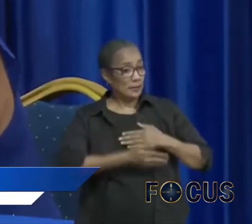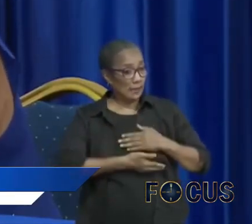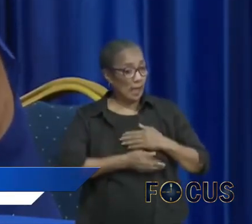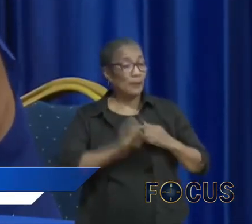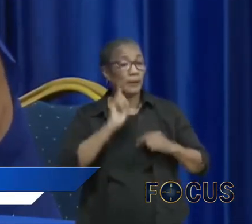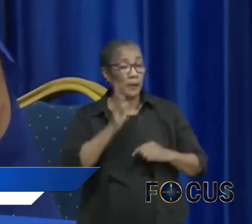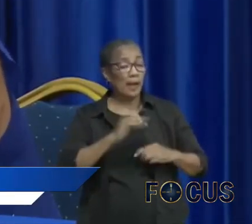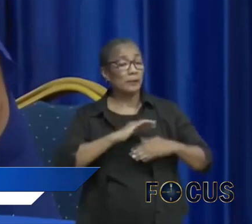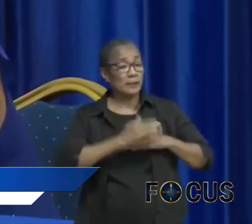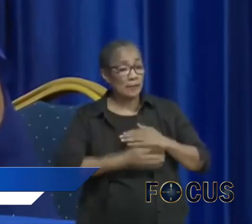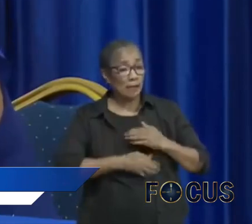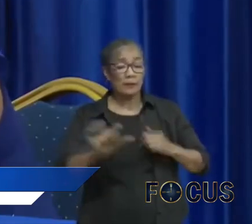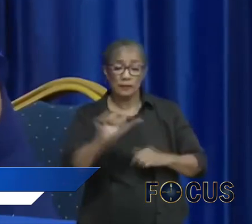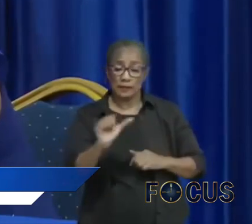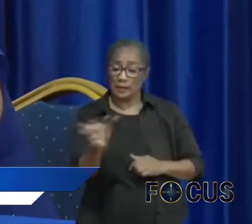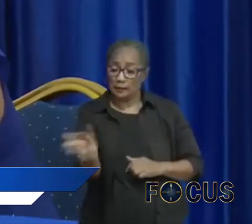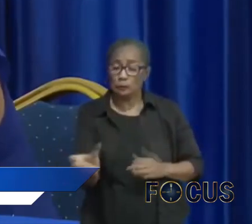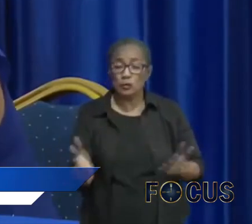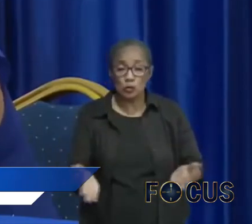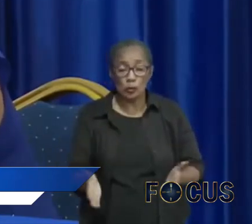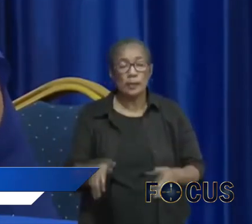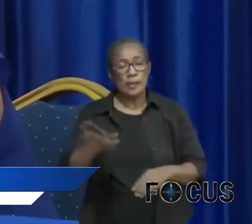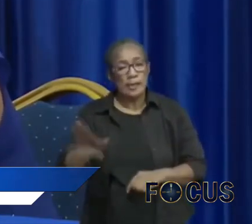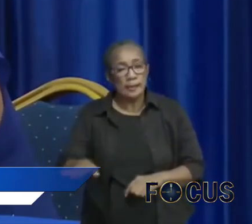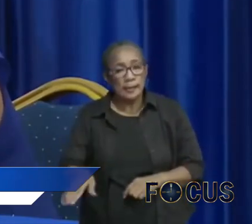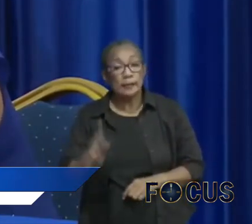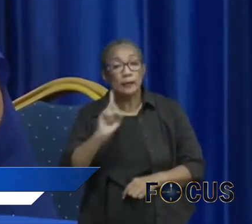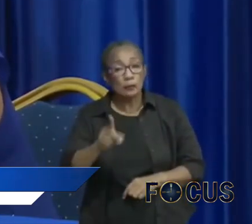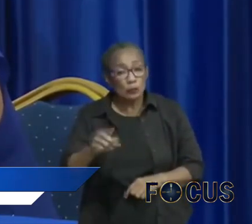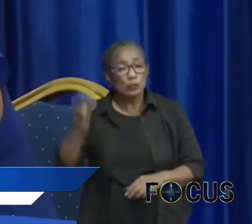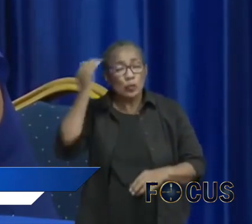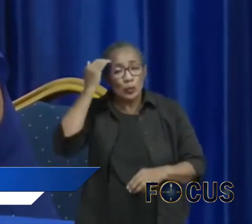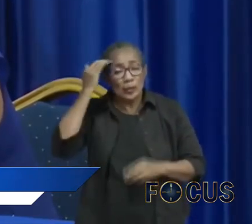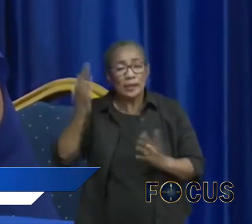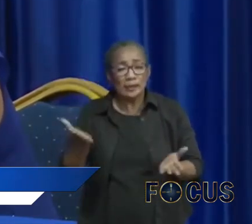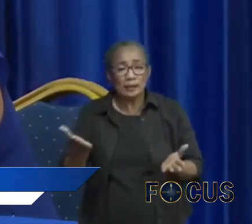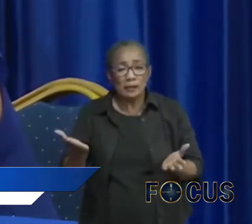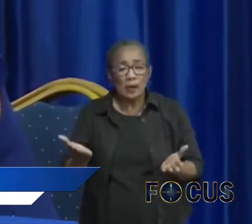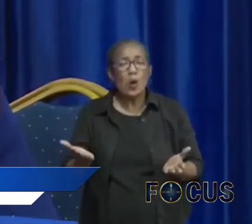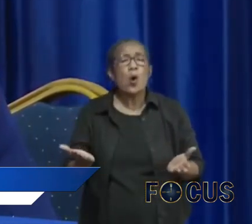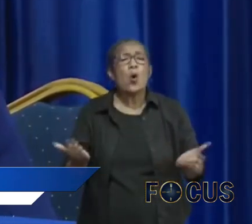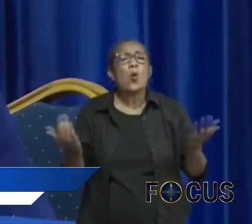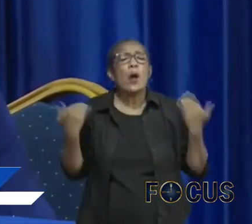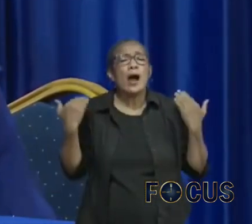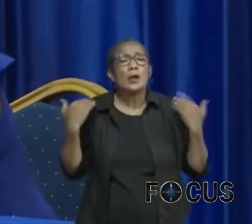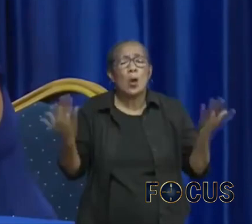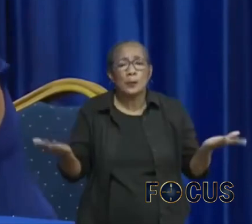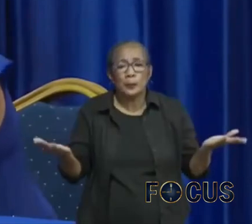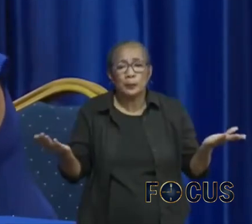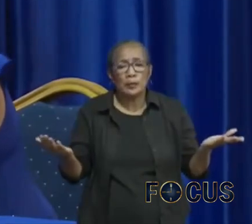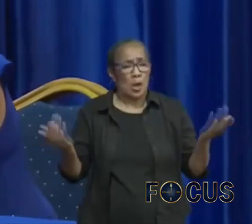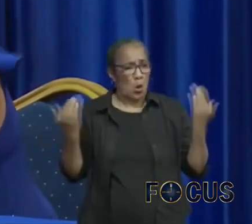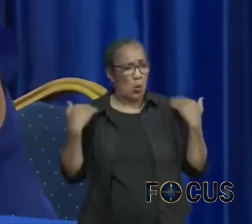bescherming van de ander. Dus kinderen moeten precies weten waarom. Waarom moet je handen